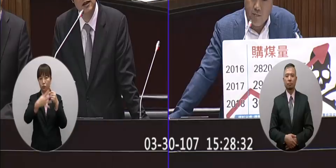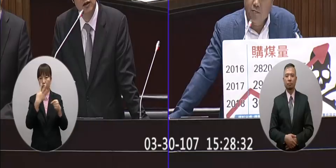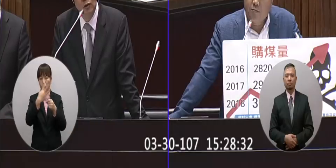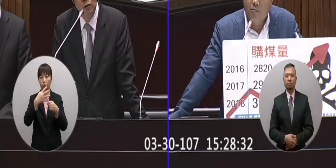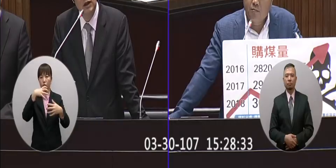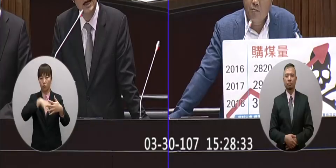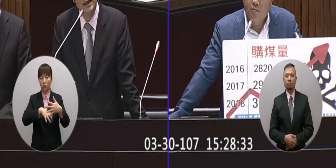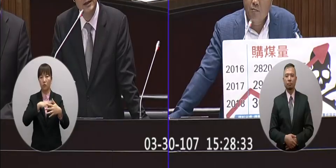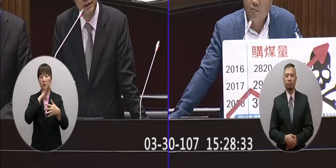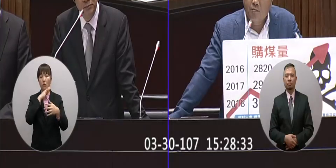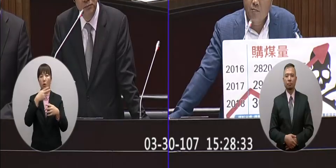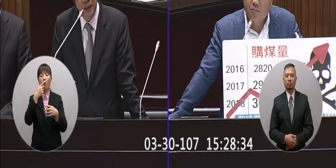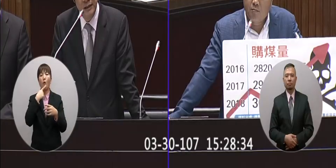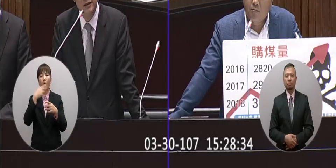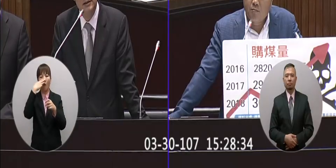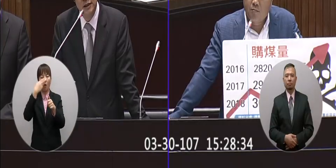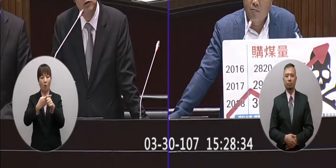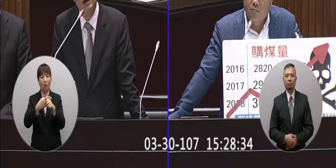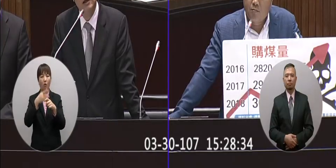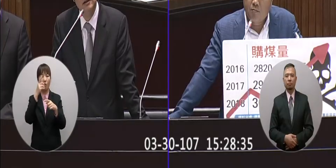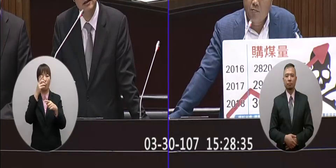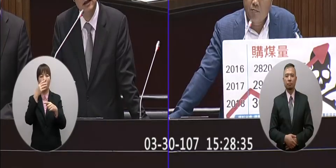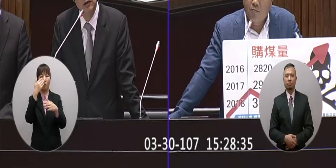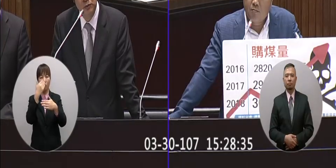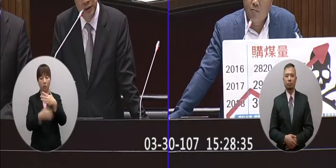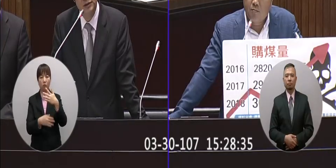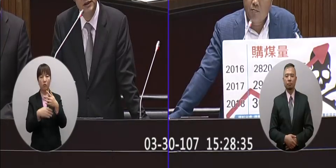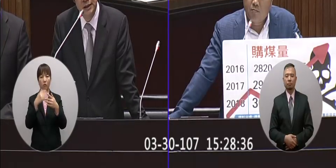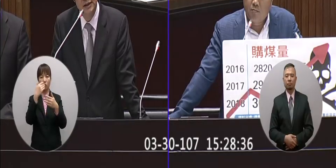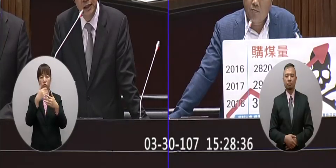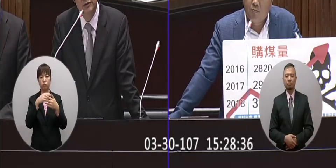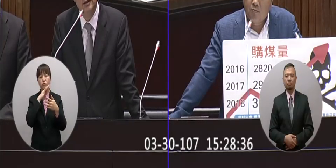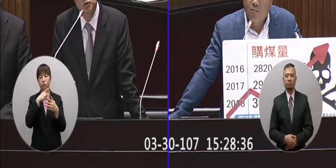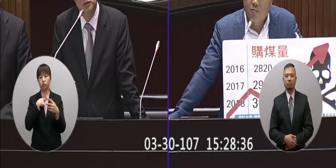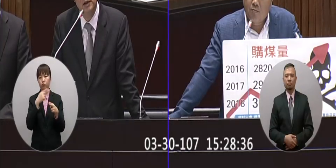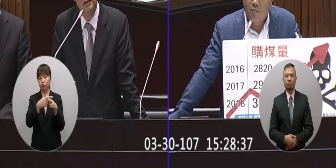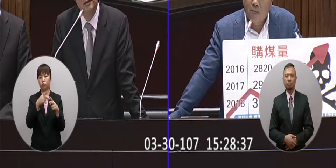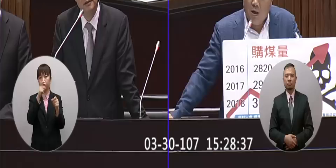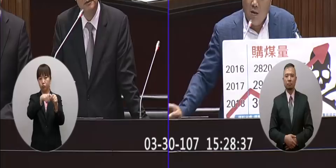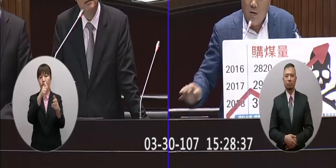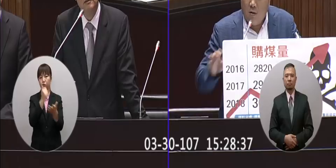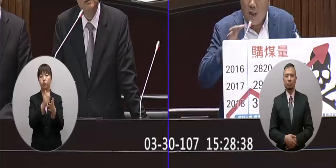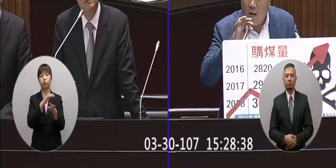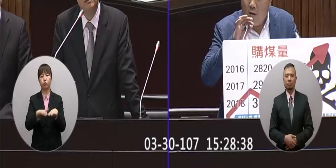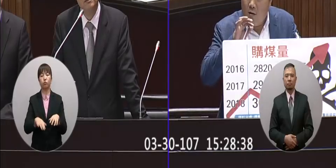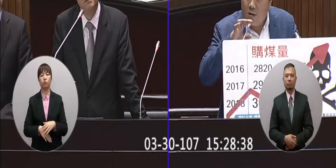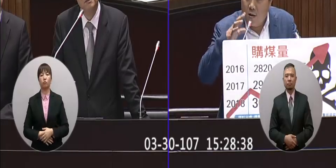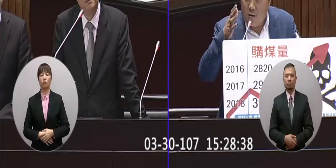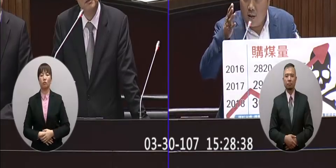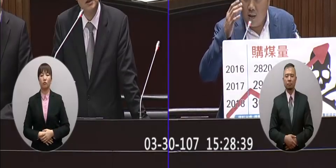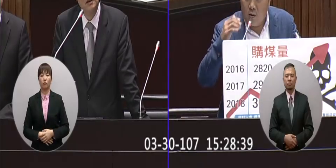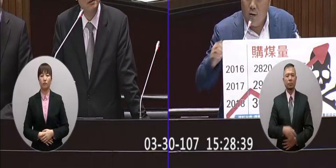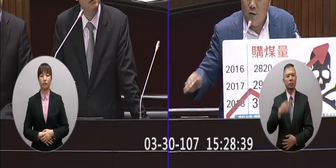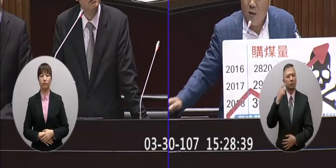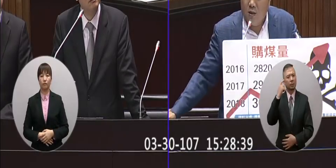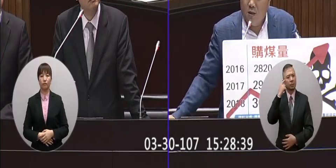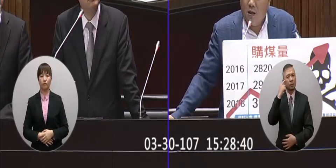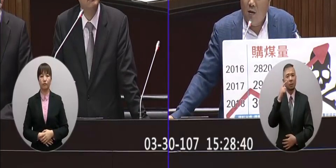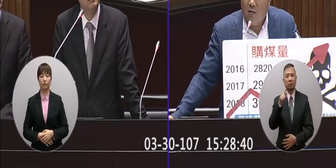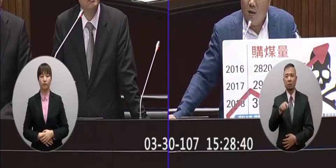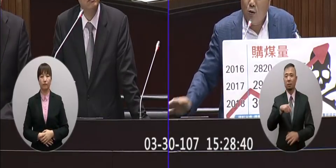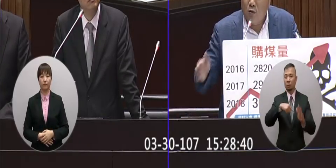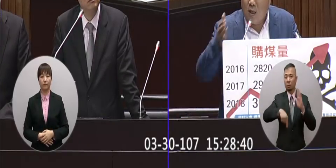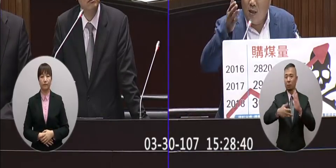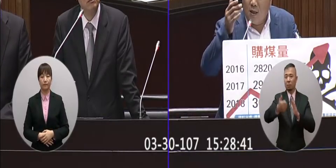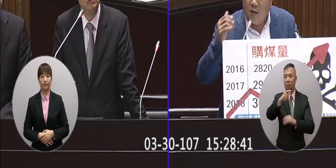4年内。洪害减半的计划，啊，我们有信心达到这个目标。 我想哈，这院长你说有信心